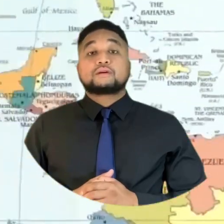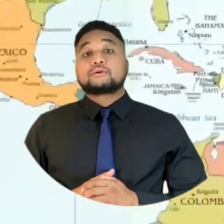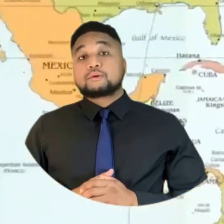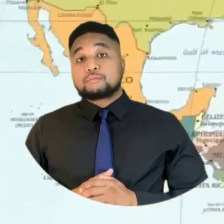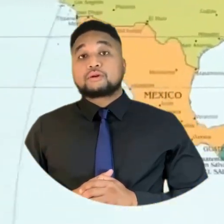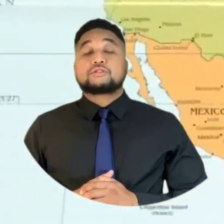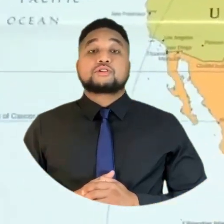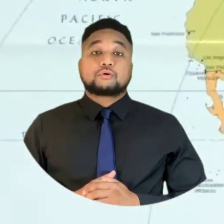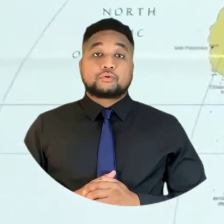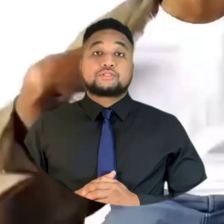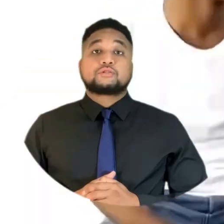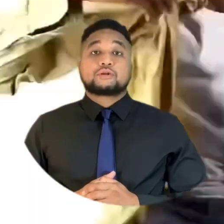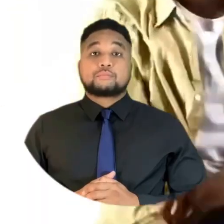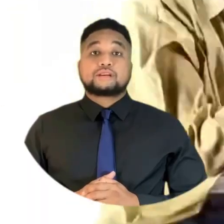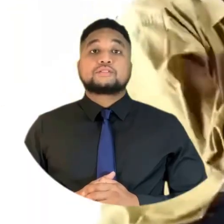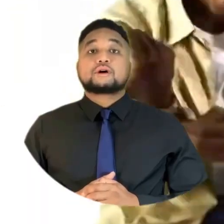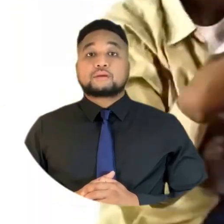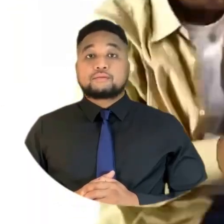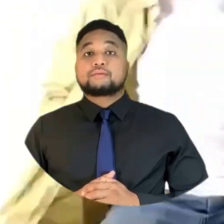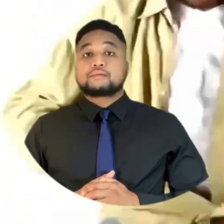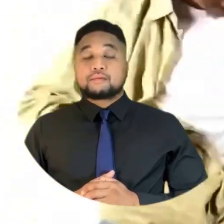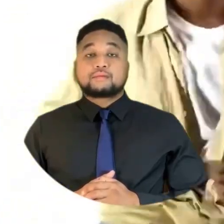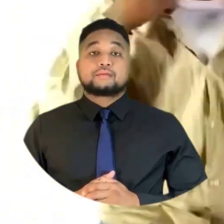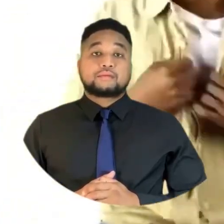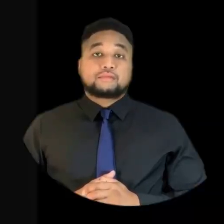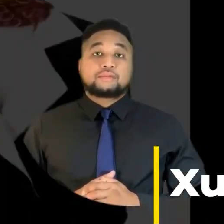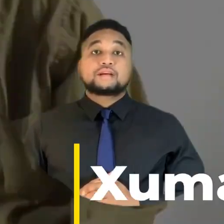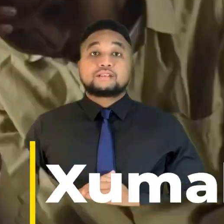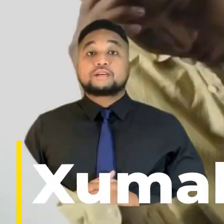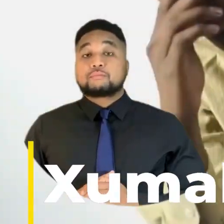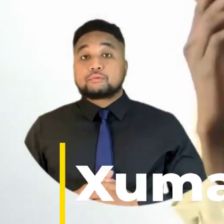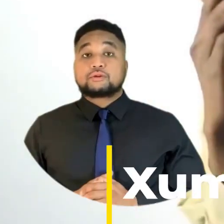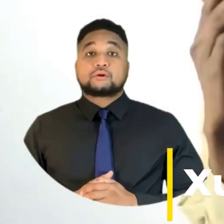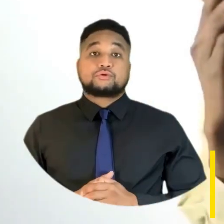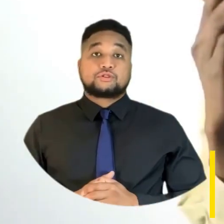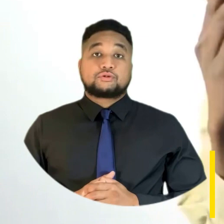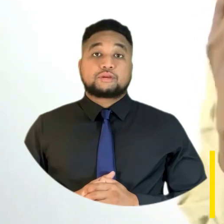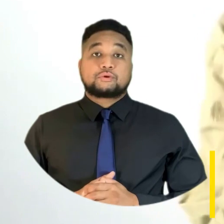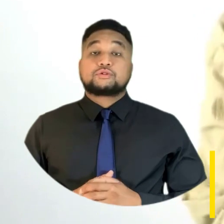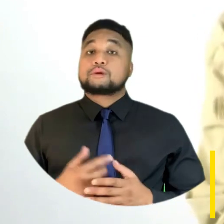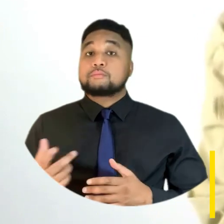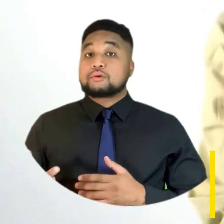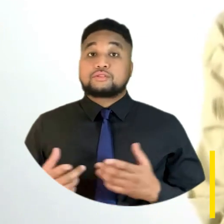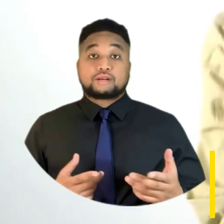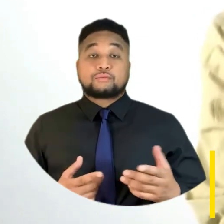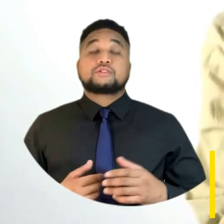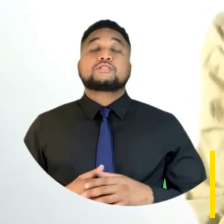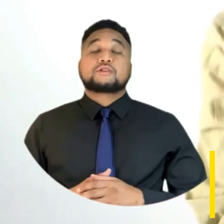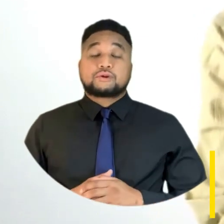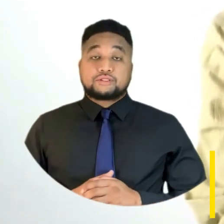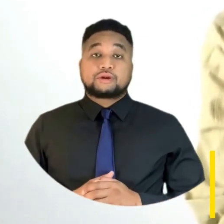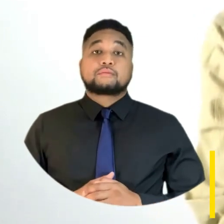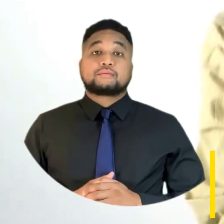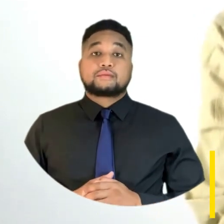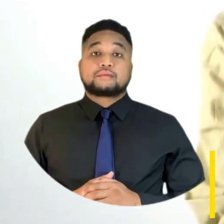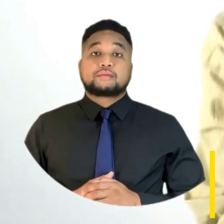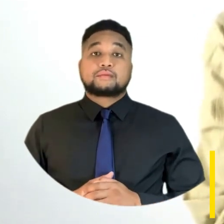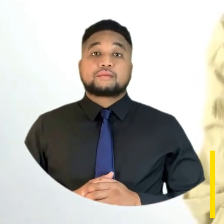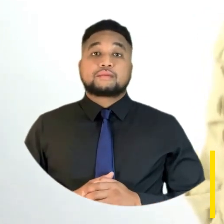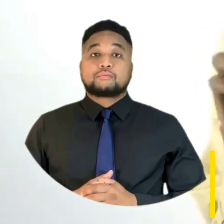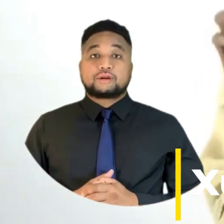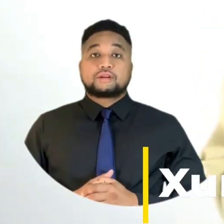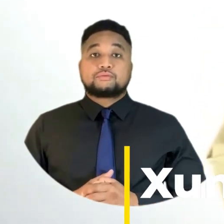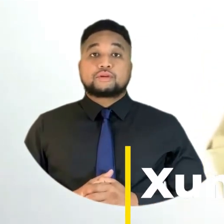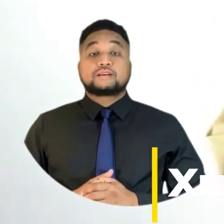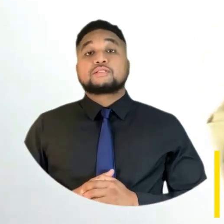awoodoo dhan allahayo wada laguugu eegtaye oo ilaali waalidkaysay